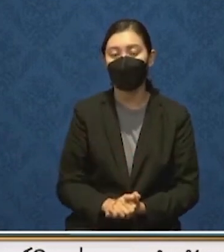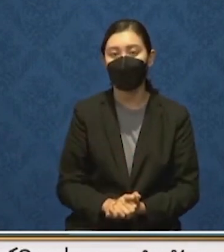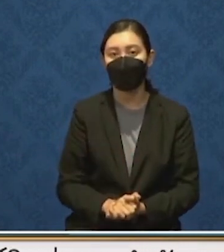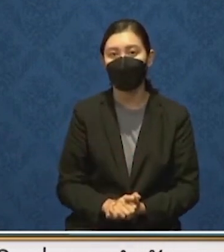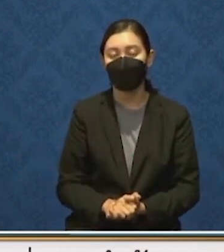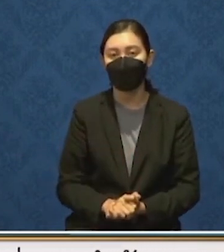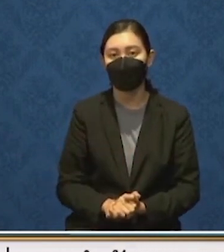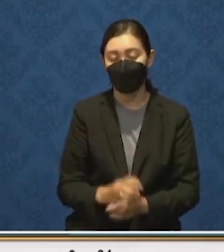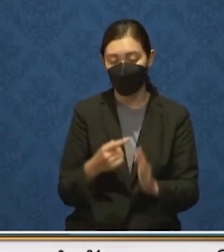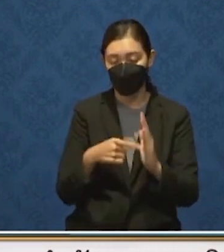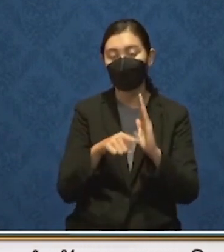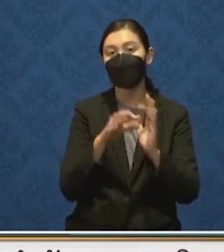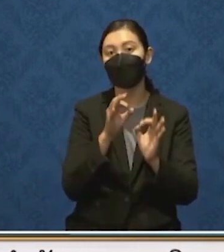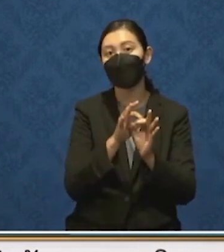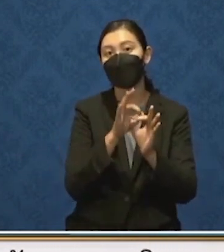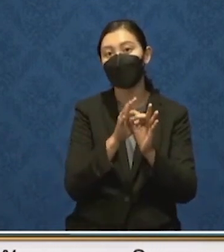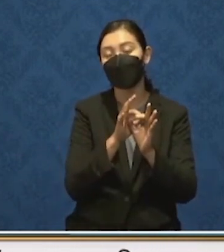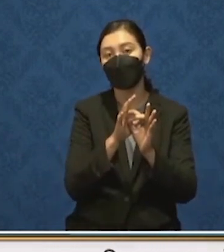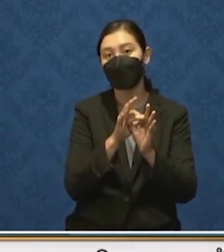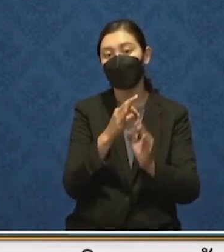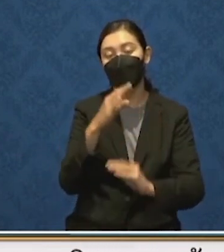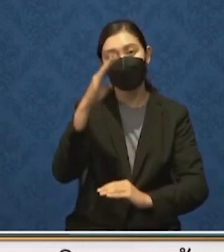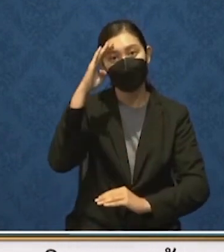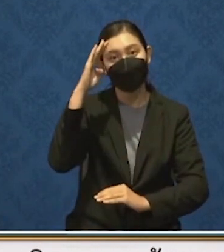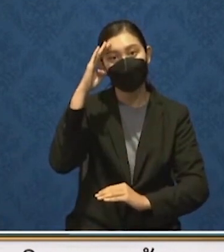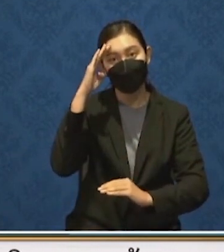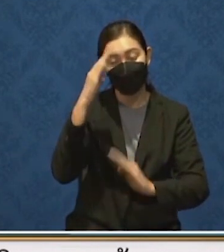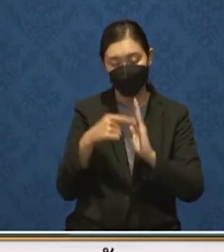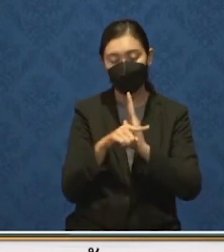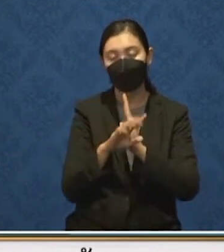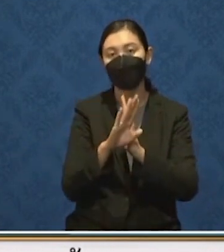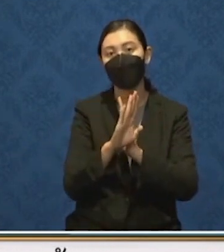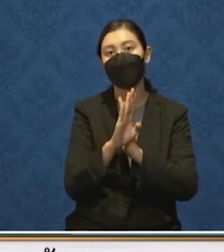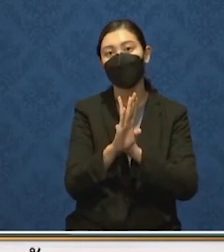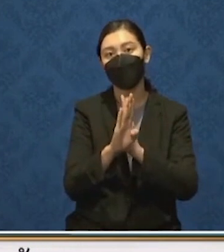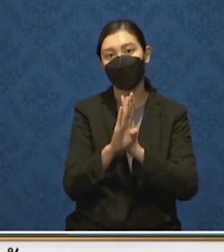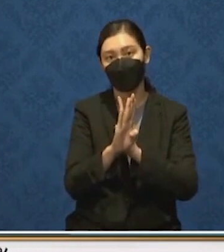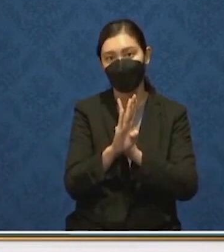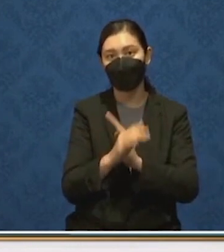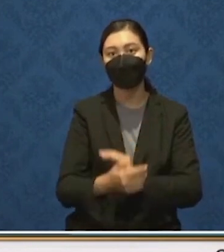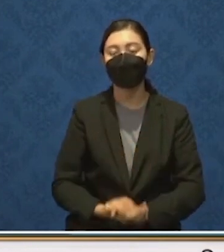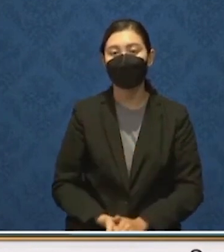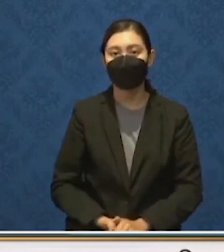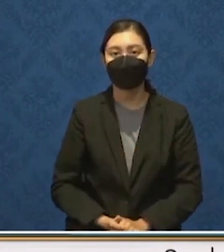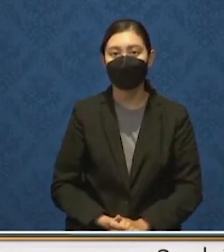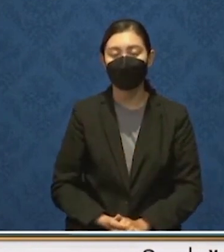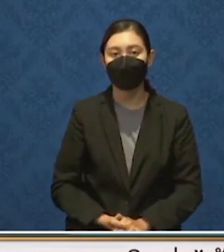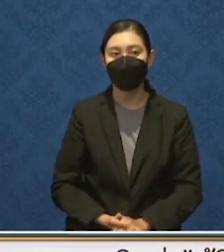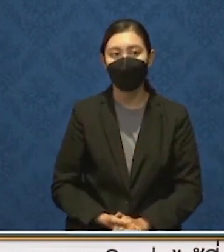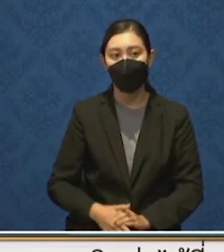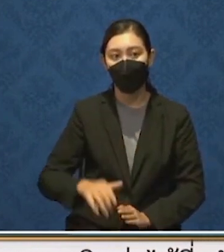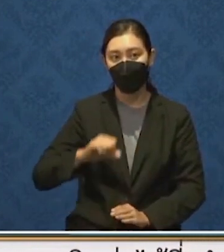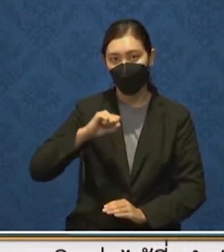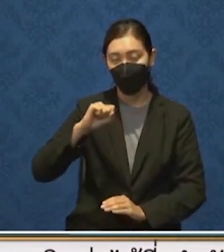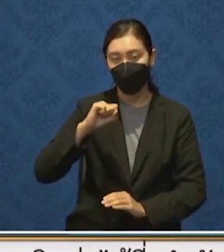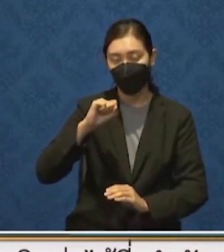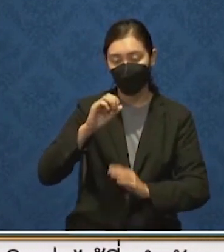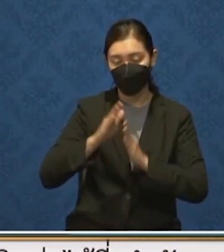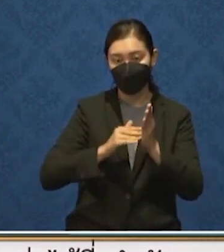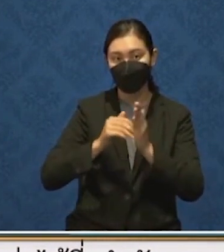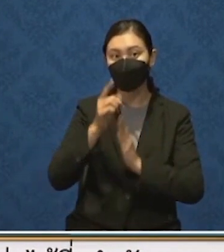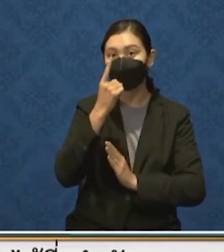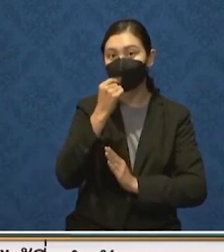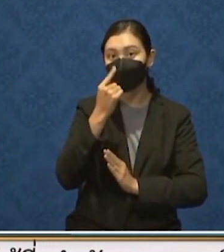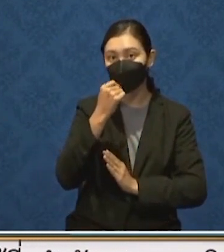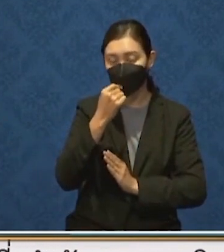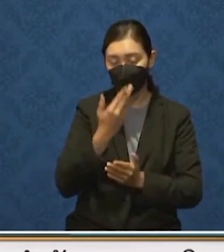าท่สมัตที่จะได้ดู ก็จะอยู่ทางฝั่งขวาของภาพที่ทำกรอบสีแดงไว้มีการโอนเงินจำนว